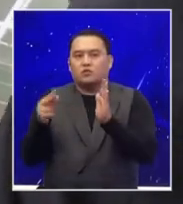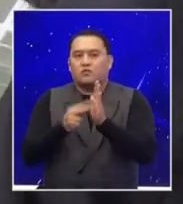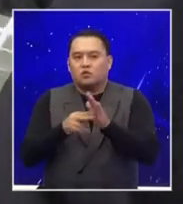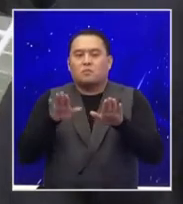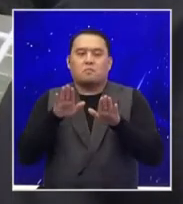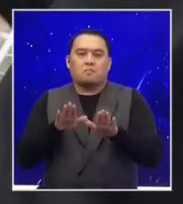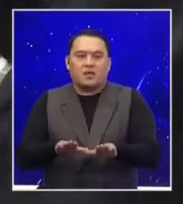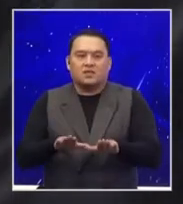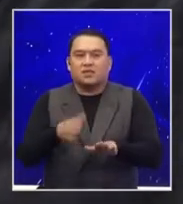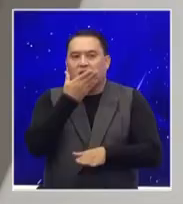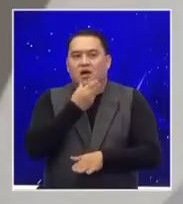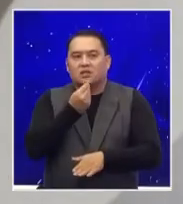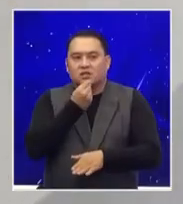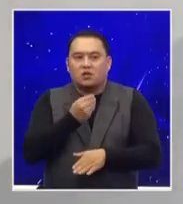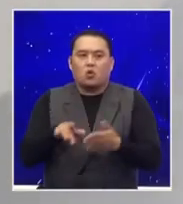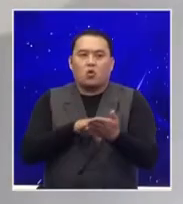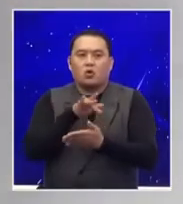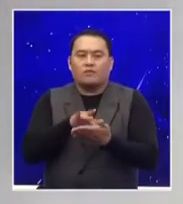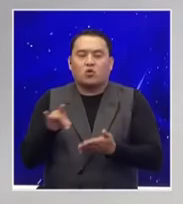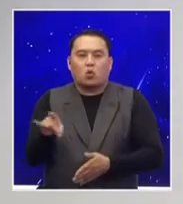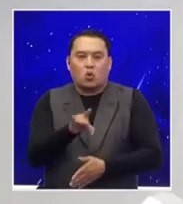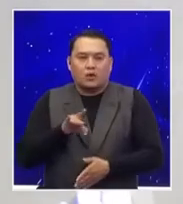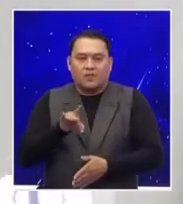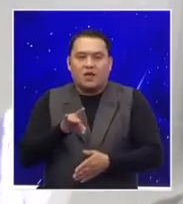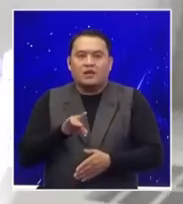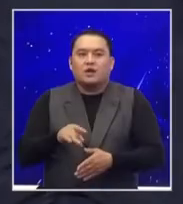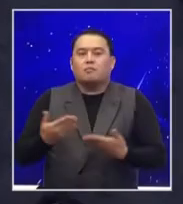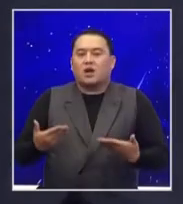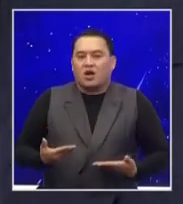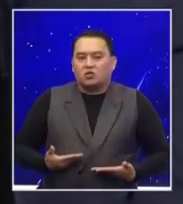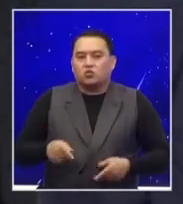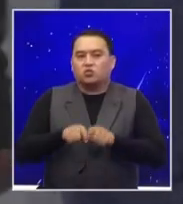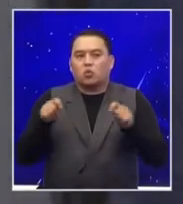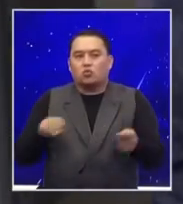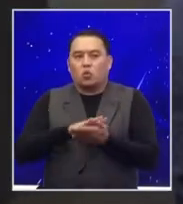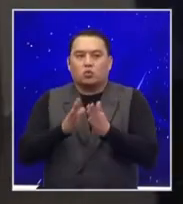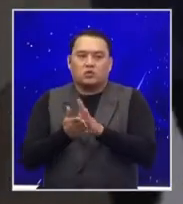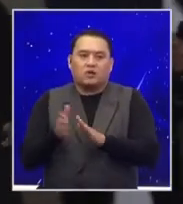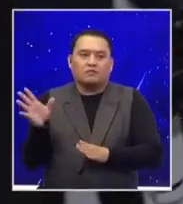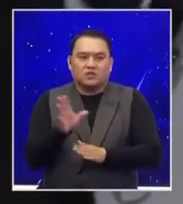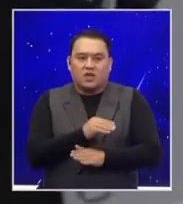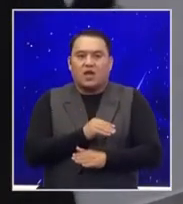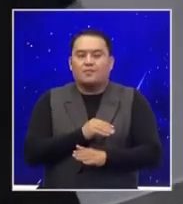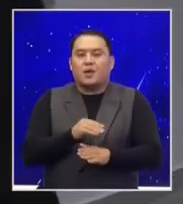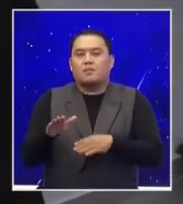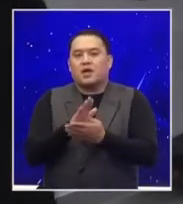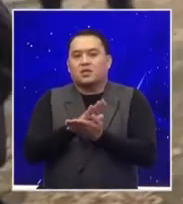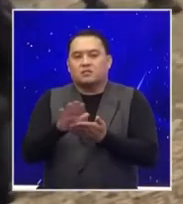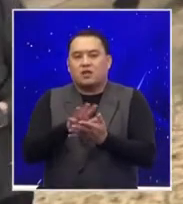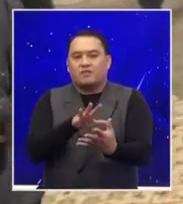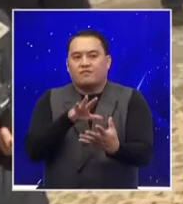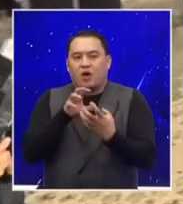и расположен в одном из самых живописных микрорайонов города. Здесь для проживающих созданы абсолютно все условия. Бесплатный